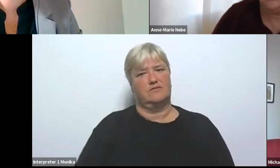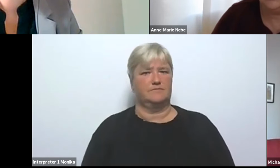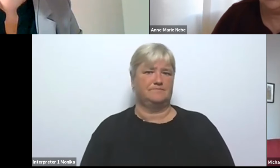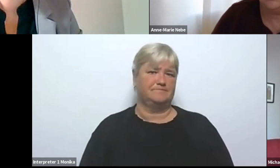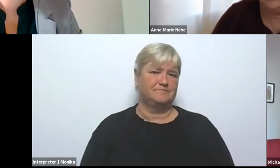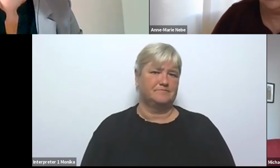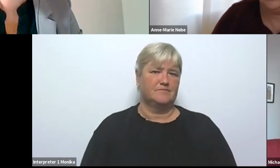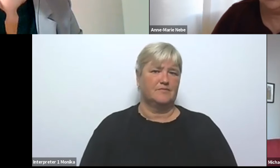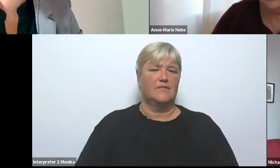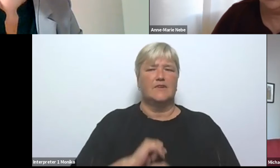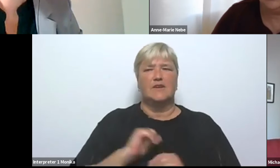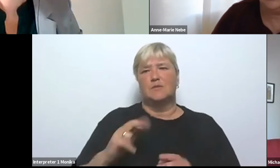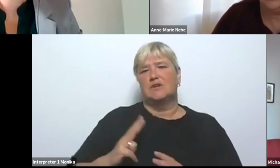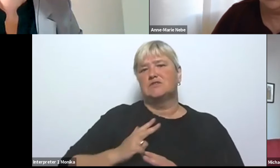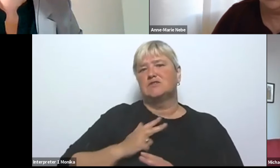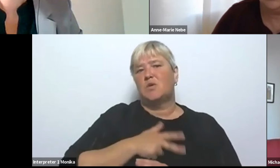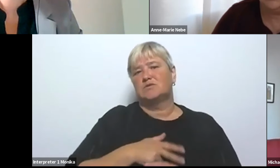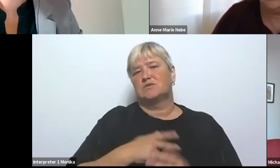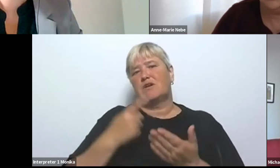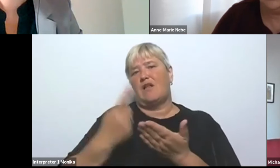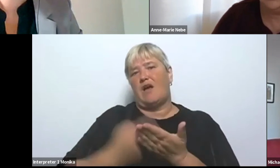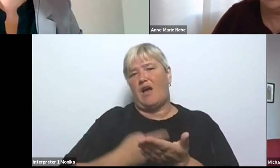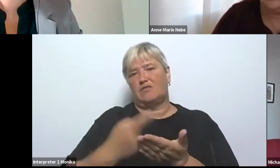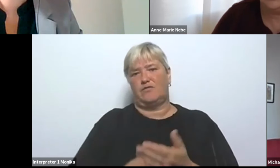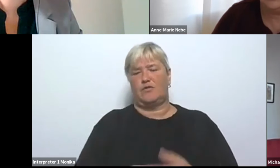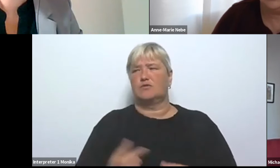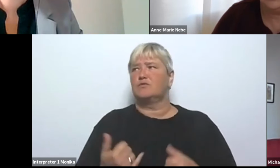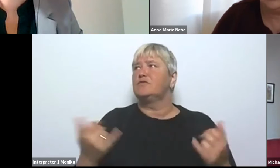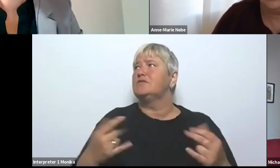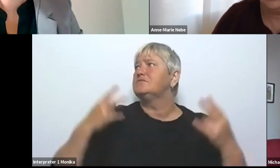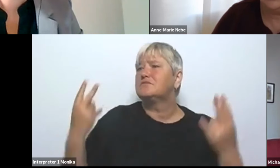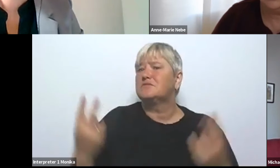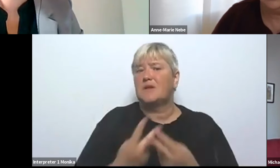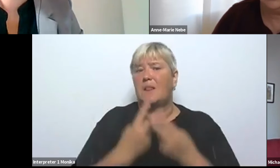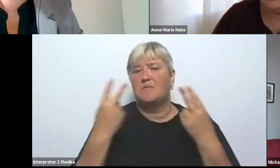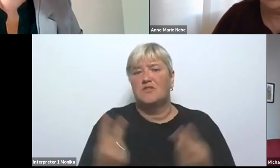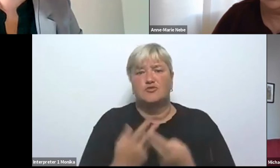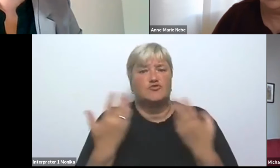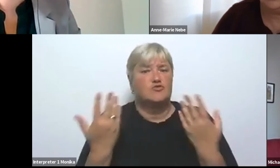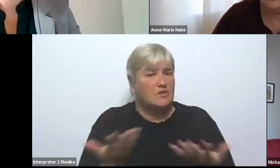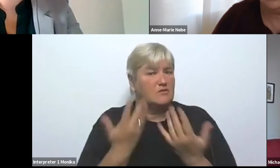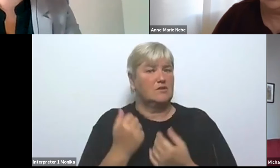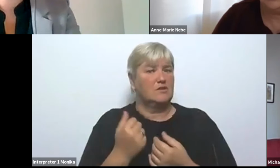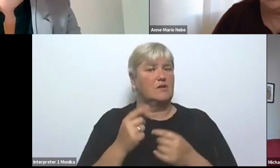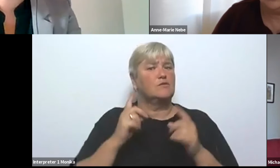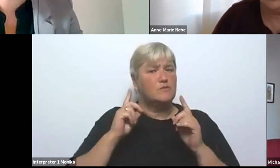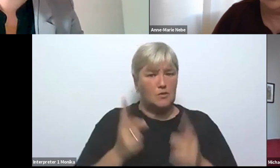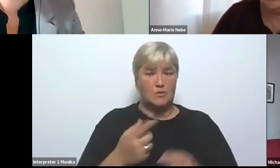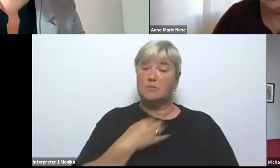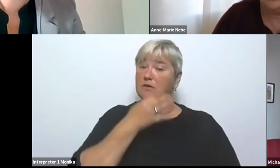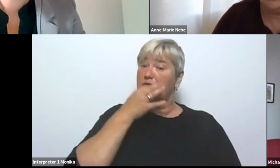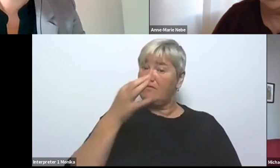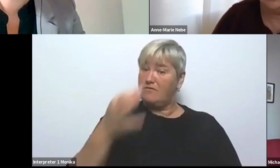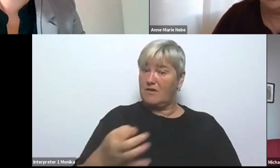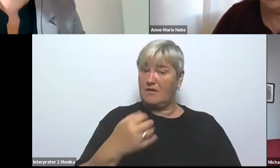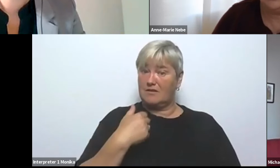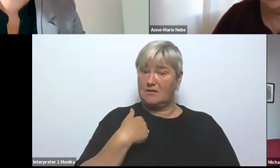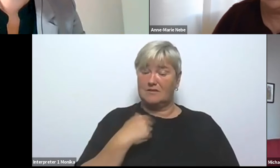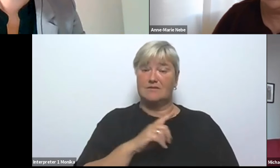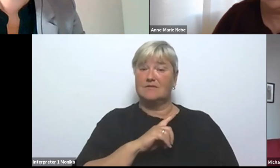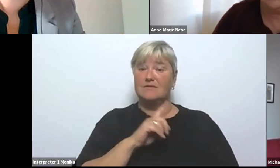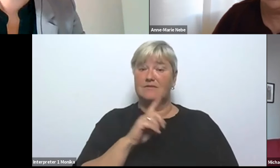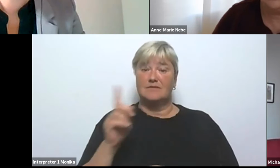um eine soziale Anforderung geht, um eine selbstverständliche, aber nichtsdestotrotz, und ich frage jetzt nicht konkret die Personen, sondern